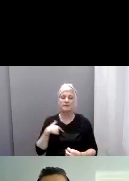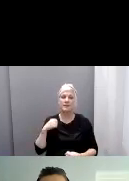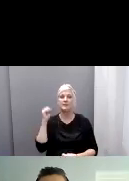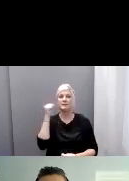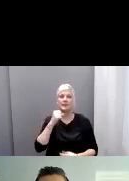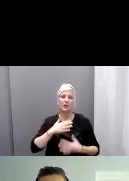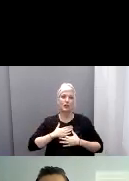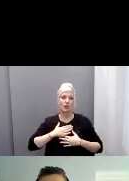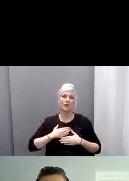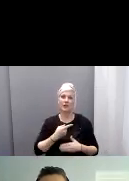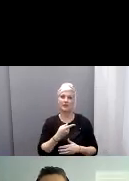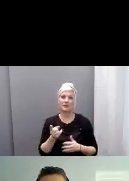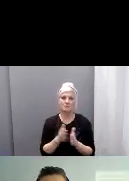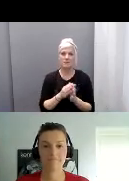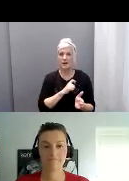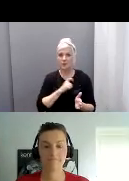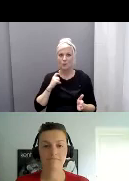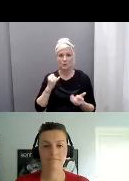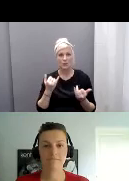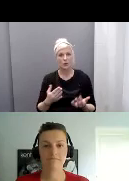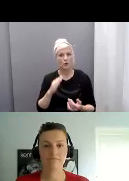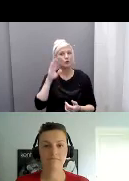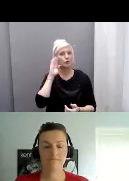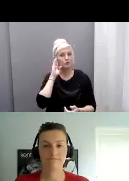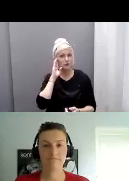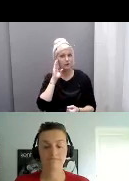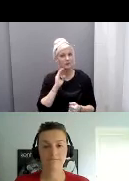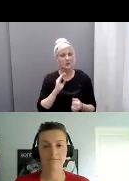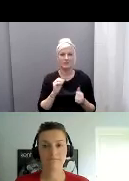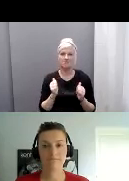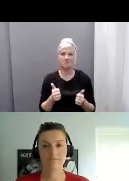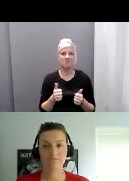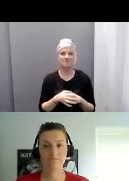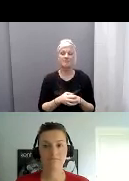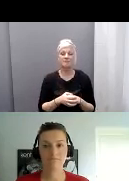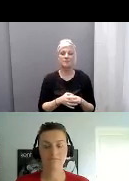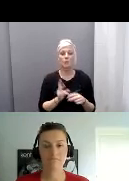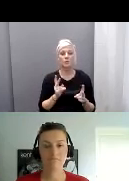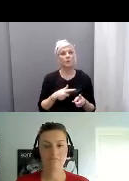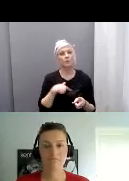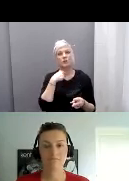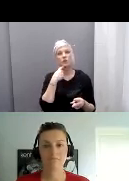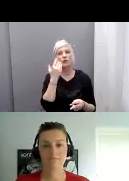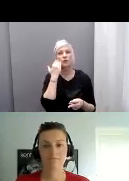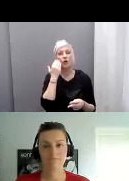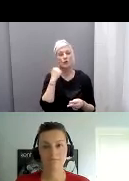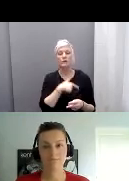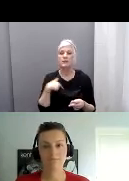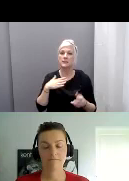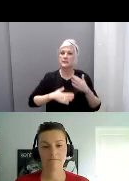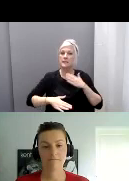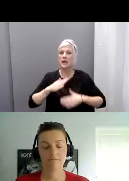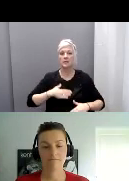jätteglada att ni har varit med och lyssnat. Och som har sagts tidigare så ser vi gärna att